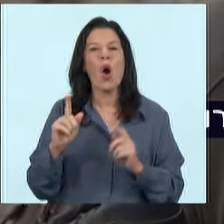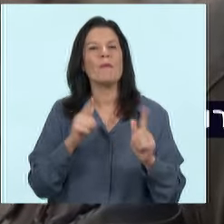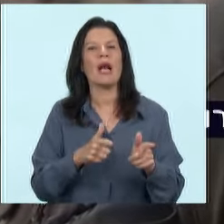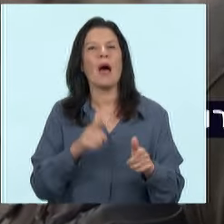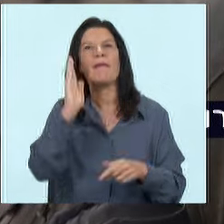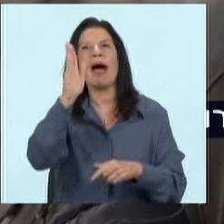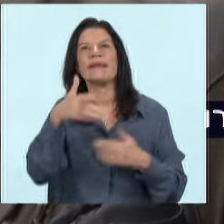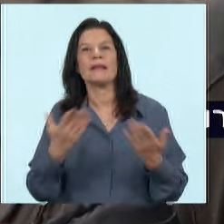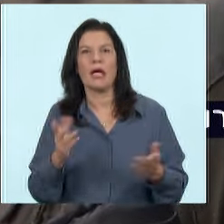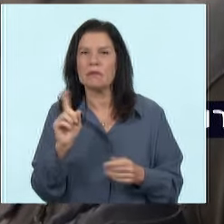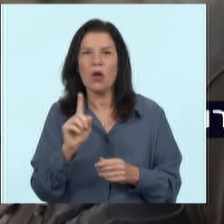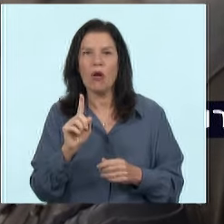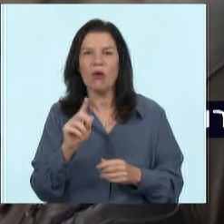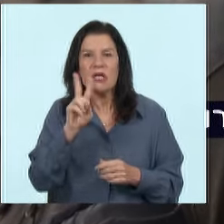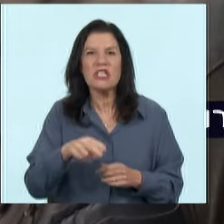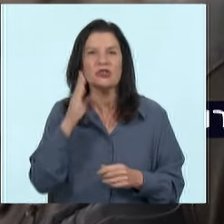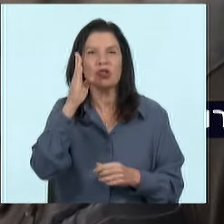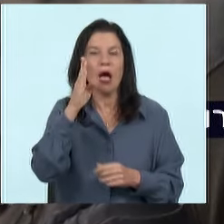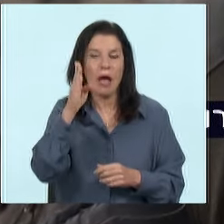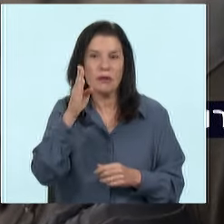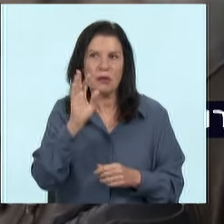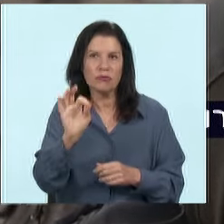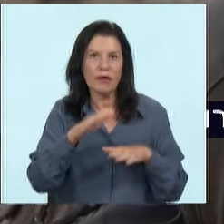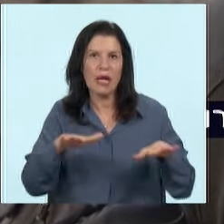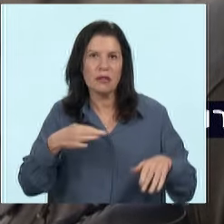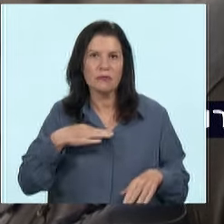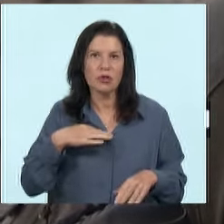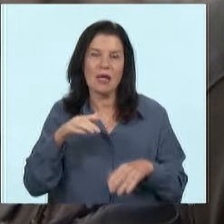והעתיד בשביל הילדים שלי, שלא אוהבים את זה שאני פה, מוריה, זה האמת.